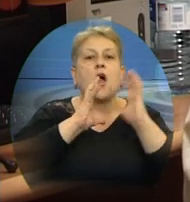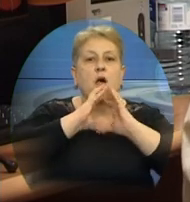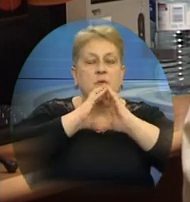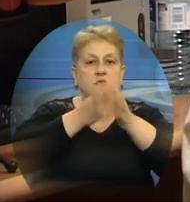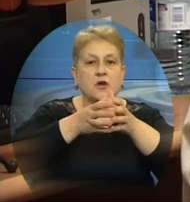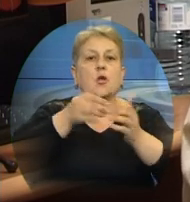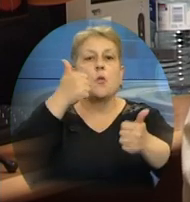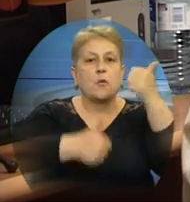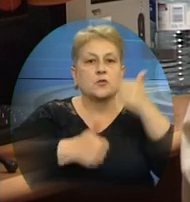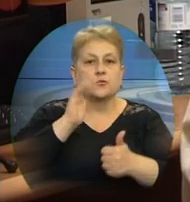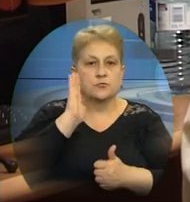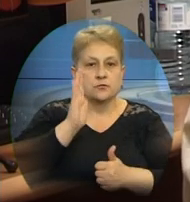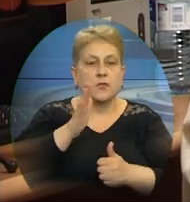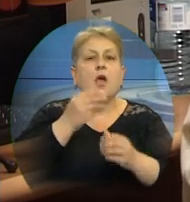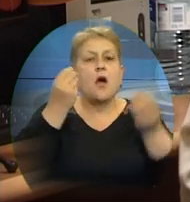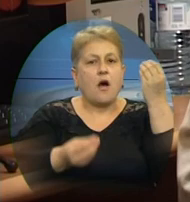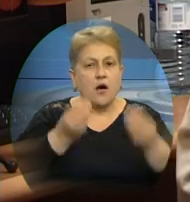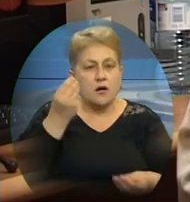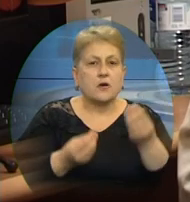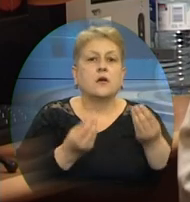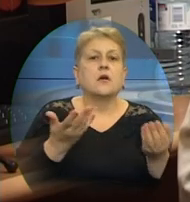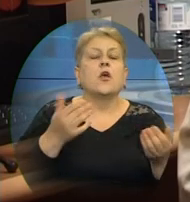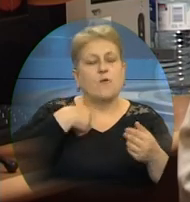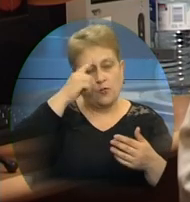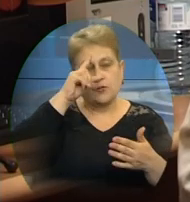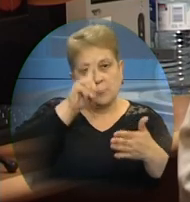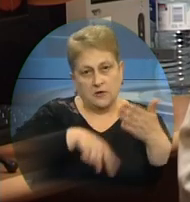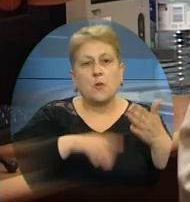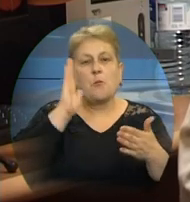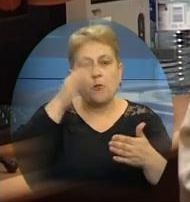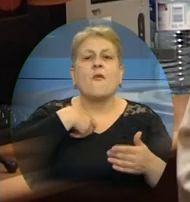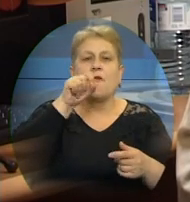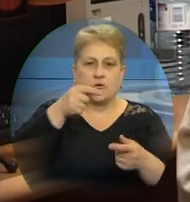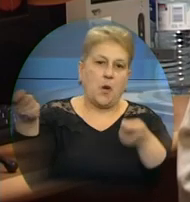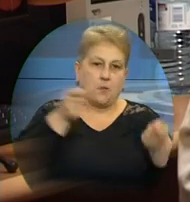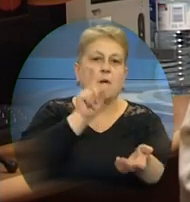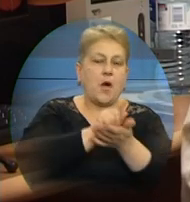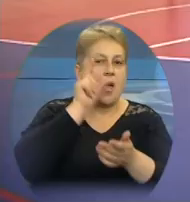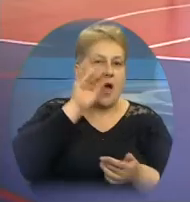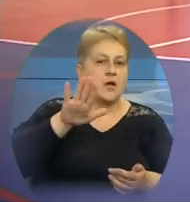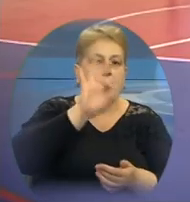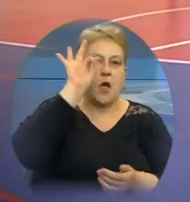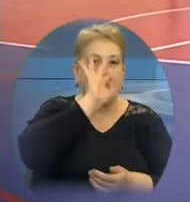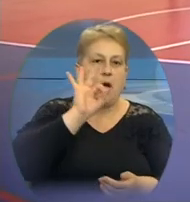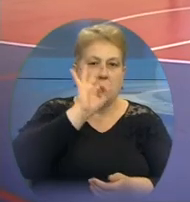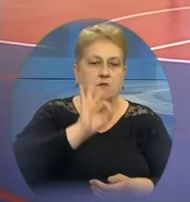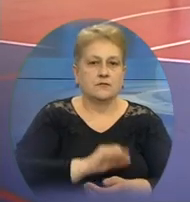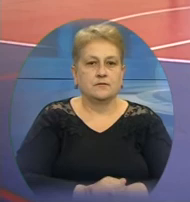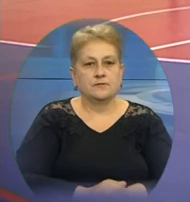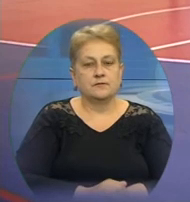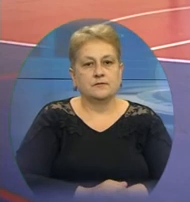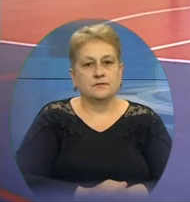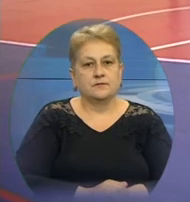համաշխարհային մրցույթը, խաղերը և հուսանք, որ արդեն անպայման ոսկի կբերենք Հայաստանի համար։